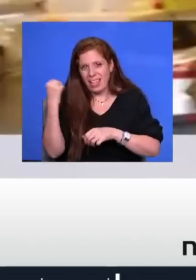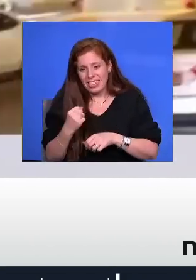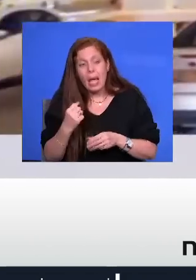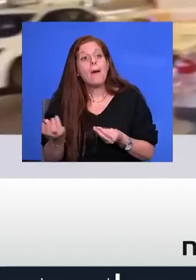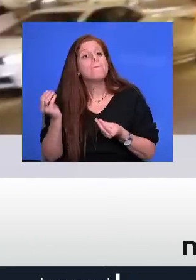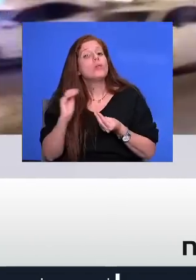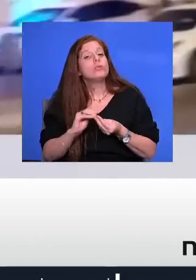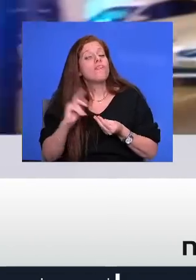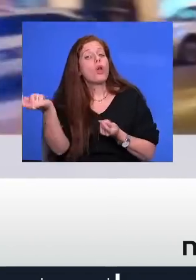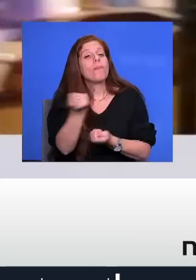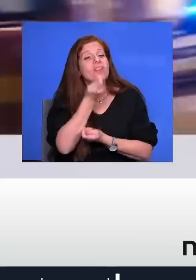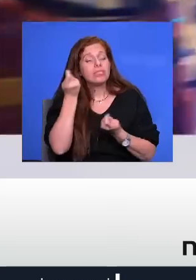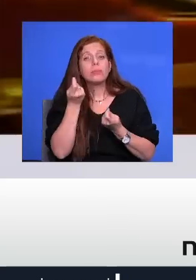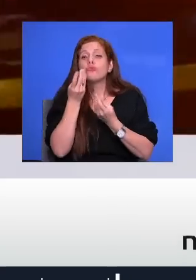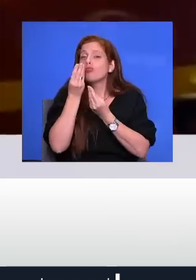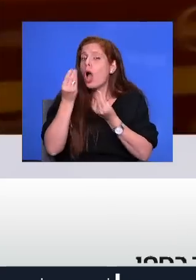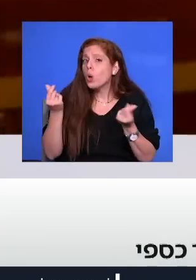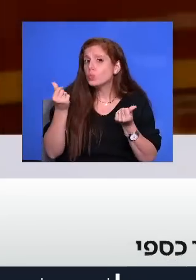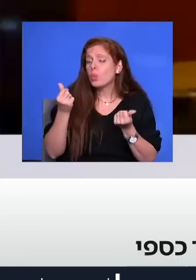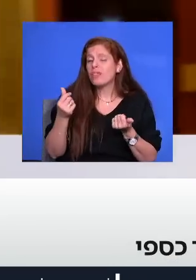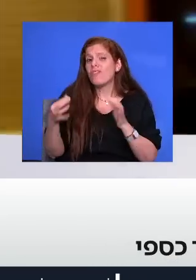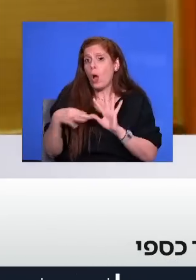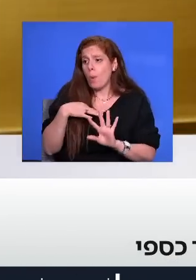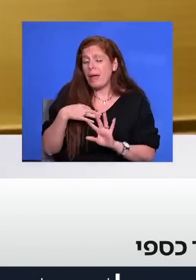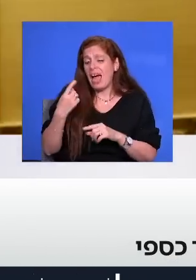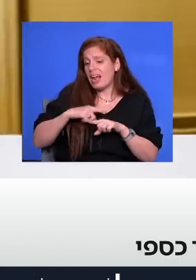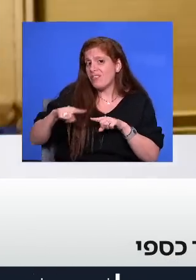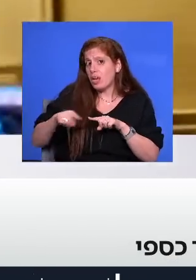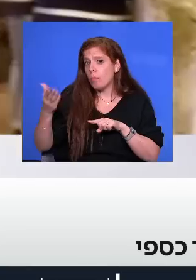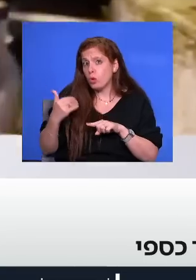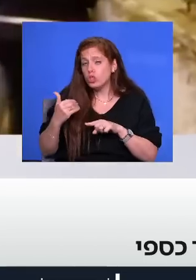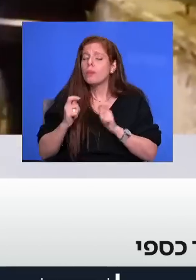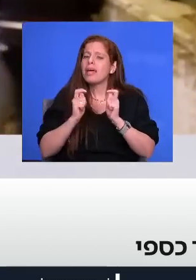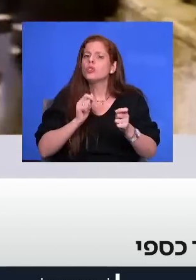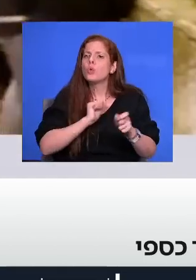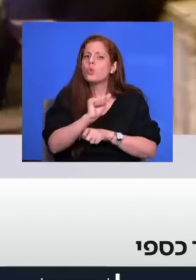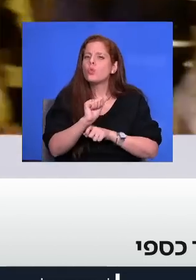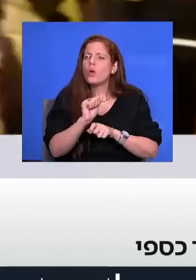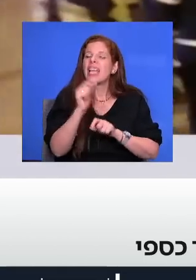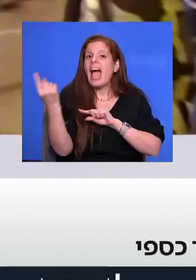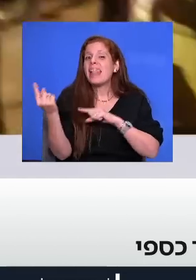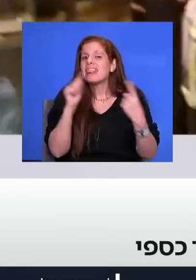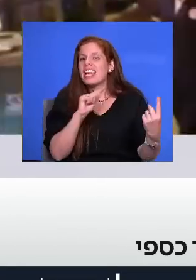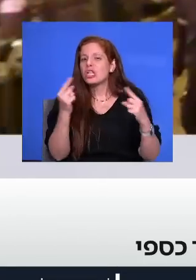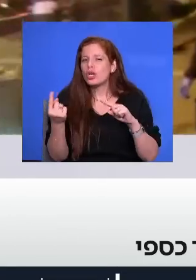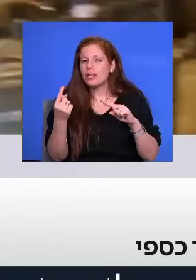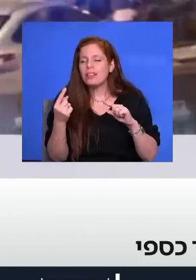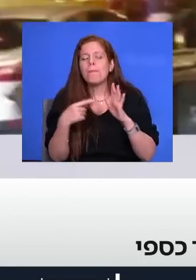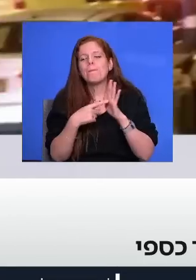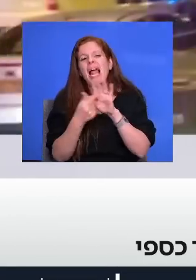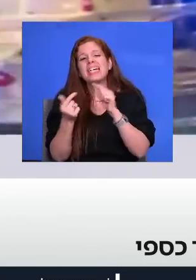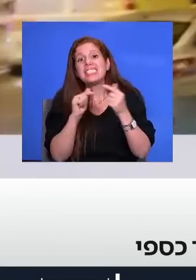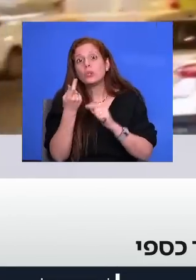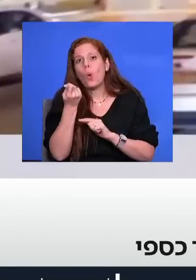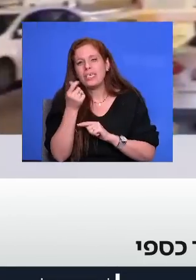מפרסמים שהחשוד והקורבן רק לפני כמה חודשים הגישו תלונות הדדיות במשטרה, אחד נגד השני, בעקבות הסכסוך הכספי